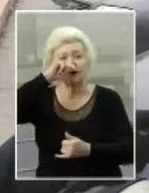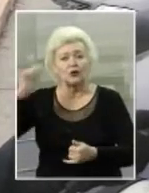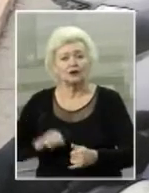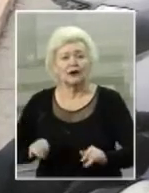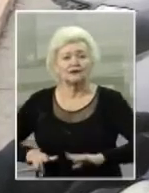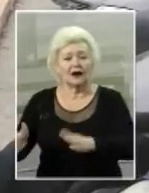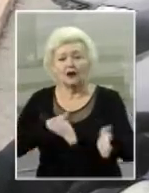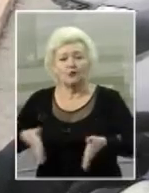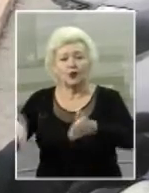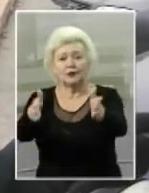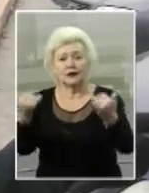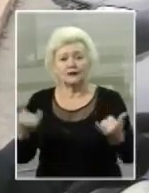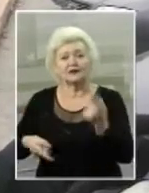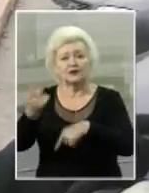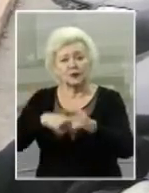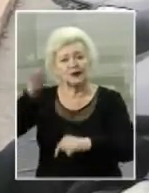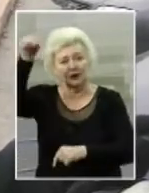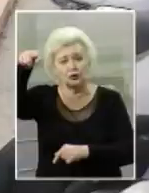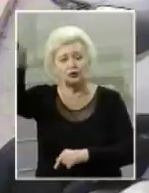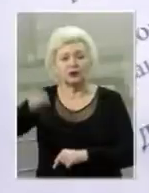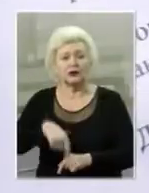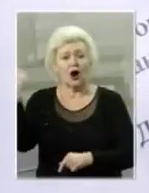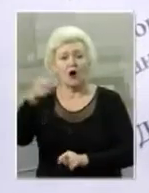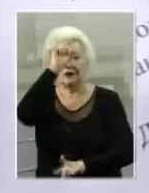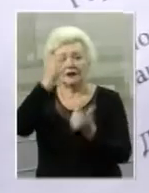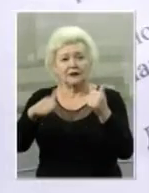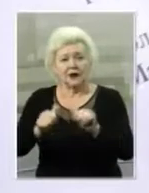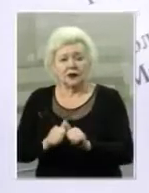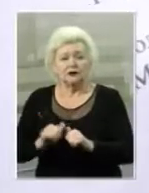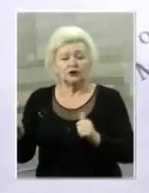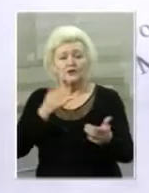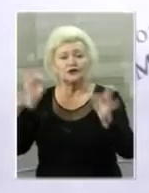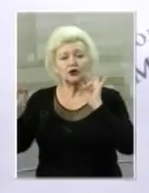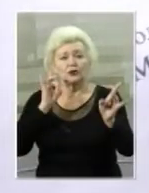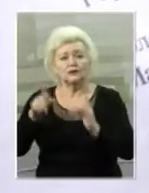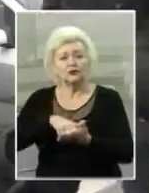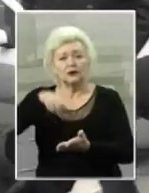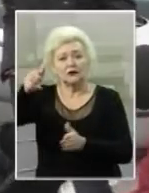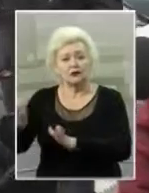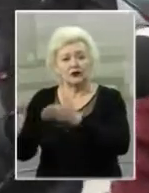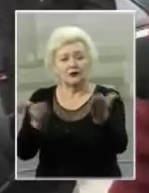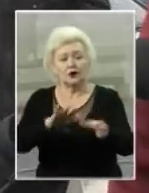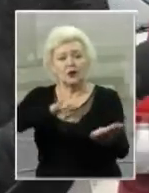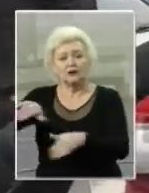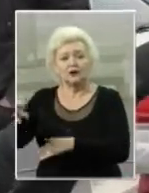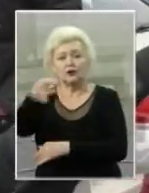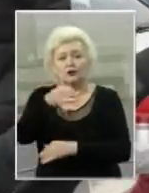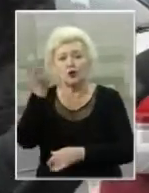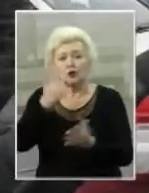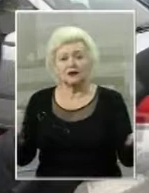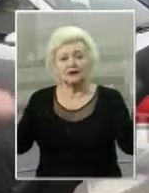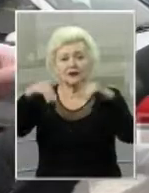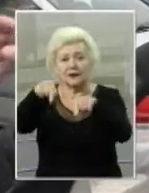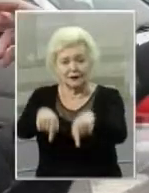по трасам. Ми зараз повернемось туди. Приїхали в облдержадміністрацію вище озвученого листа вручити. Минулого разу, коли ми збиралися